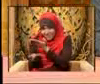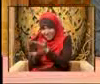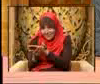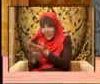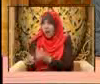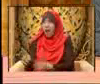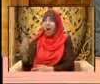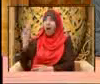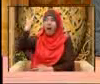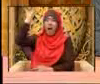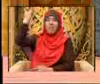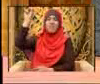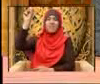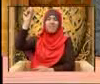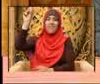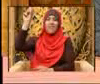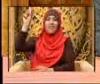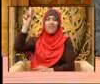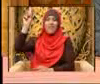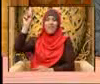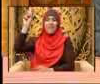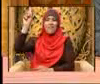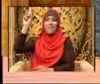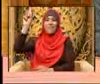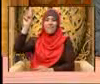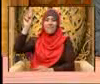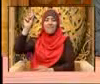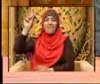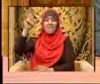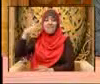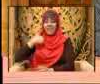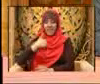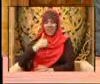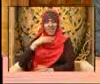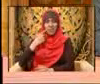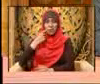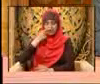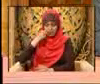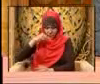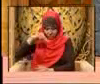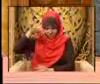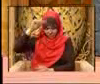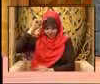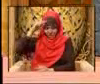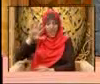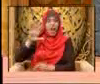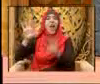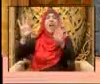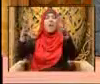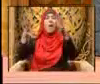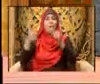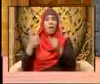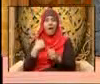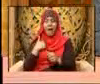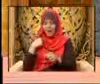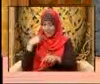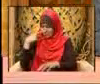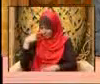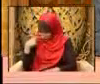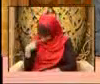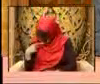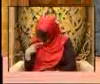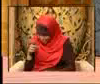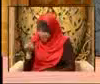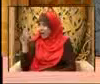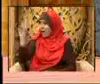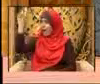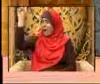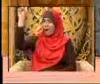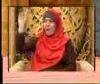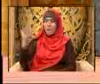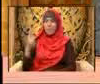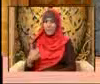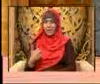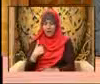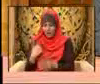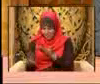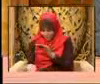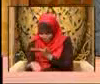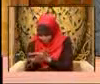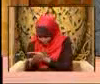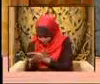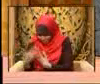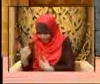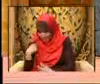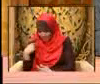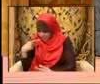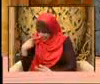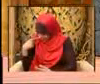ولرسوله وللمؤمنين، إذن العزة عندما يسجد الإنسان لربه ويخنع، عندما يخضع، عندما يخشع،